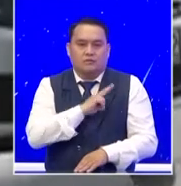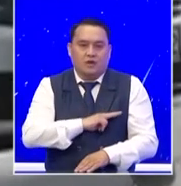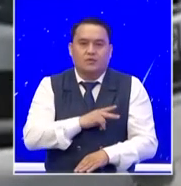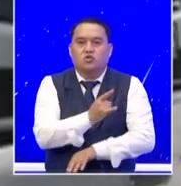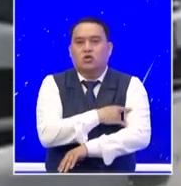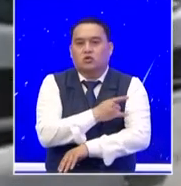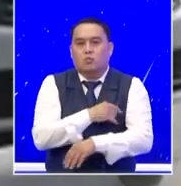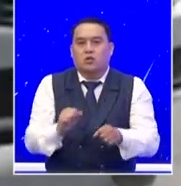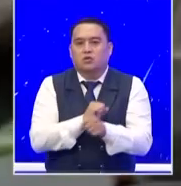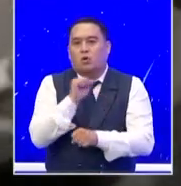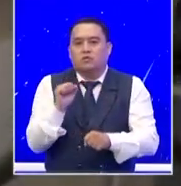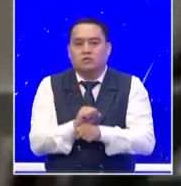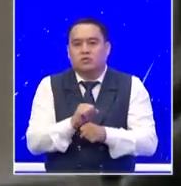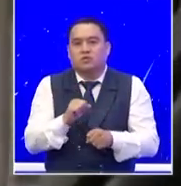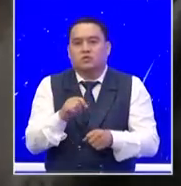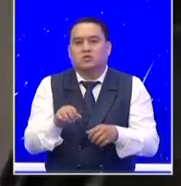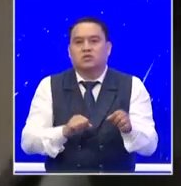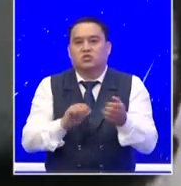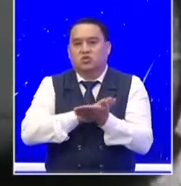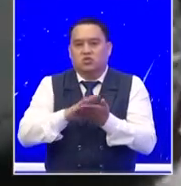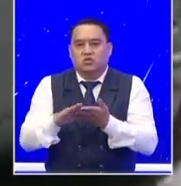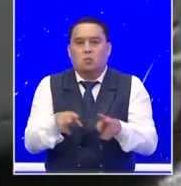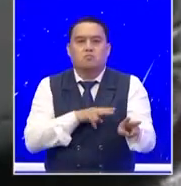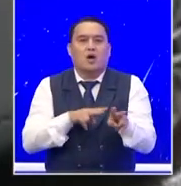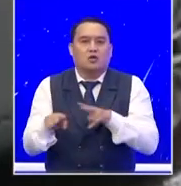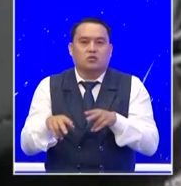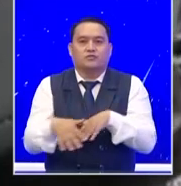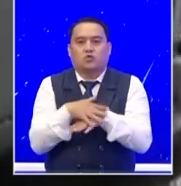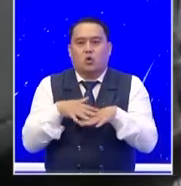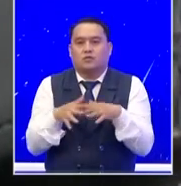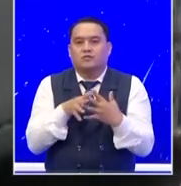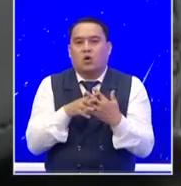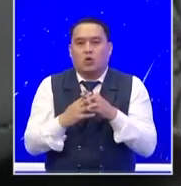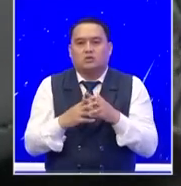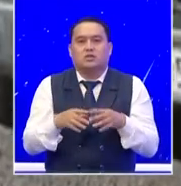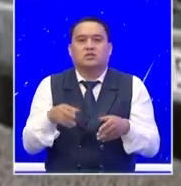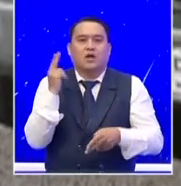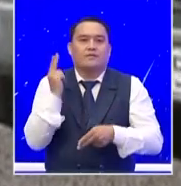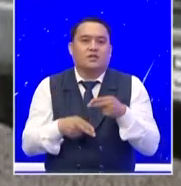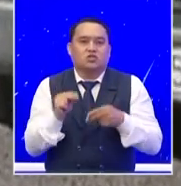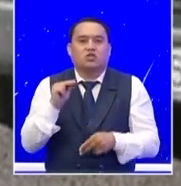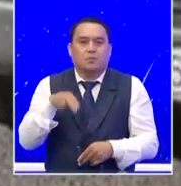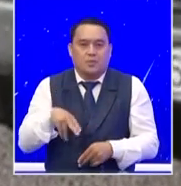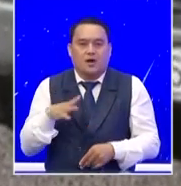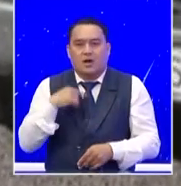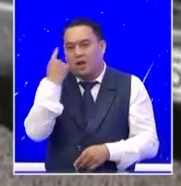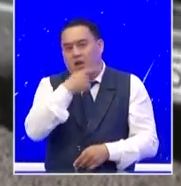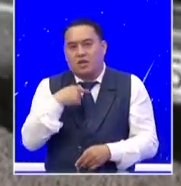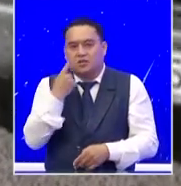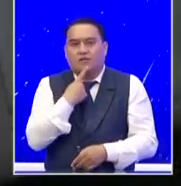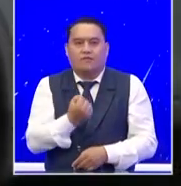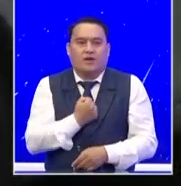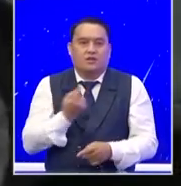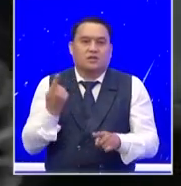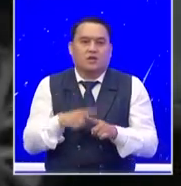бок. Дежурили на блокпостах, занимались дезинфекцией и патрулированием населенных пунктов. В связи с завершением режима ЧП личный состав и